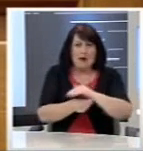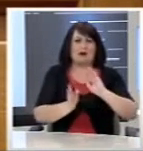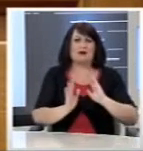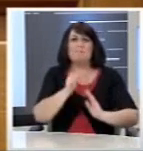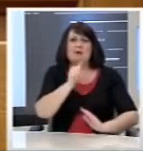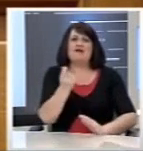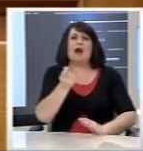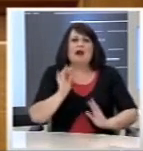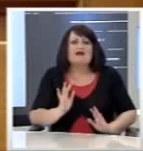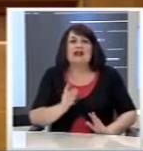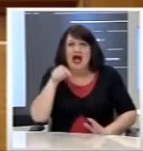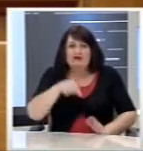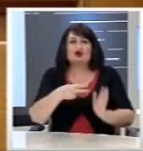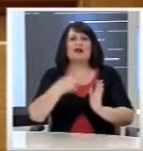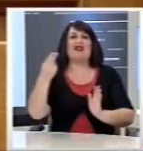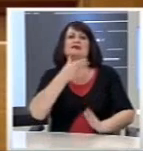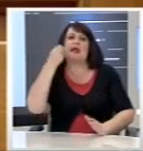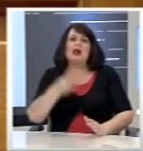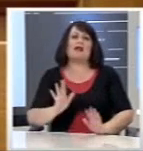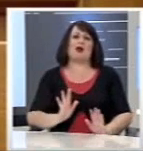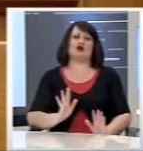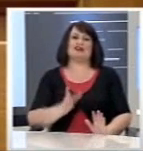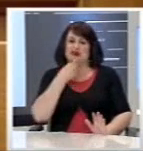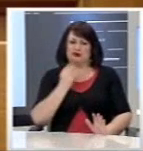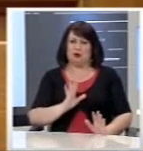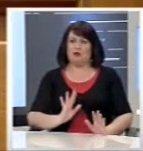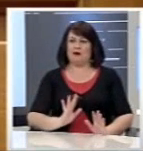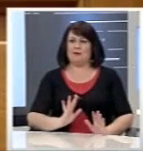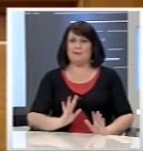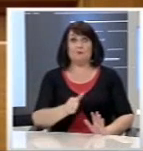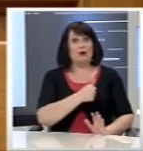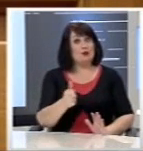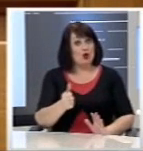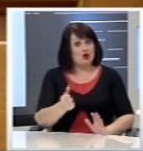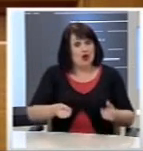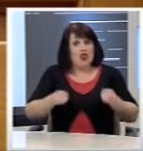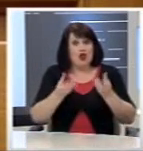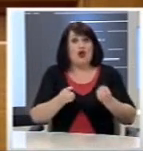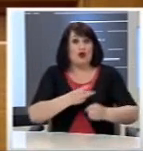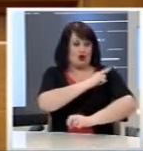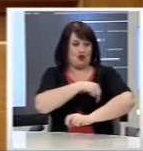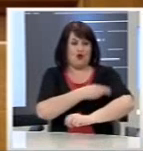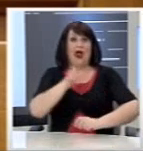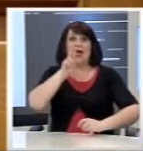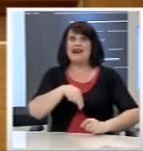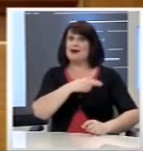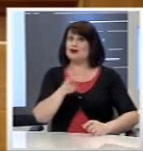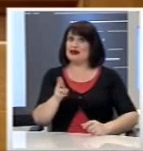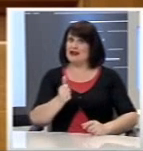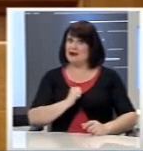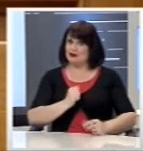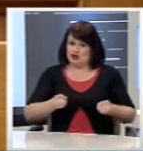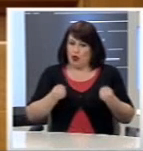Θεσμική χυδαιότητα είναι όχι μόνο να χαρίζεις το ερήκος δυνάν σε